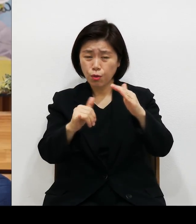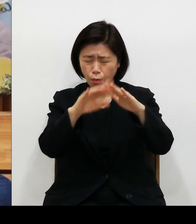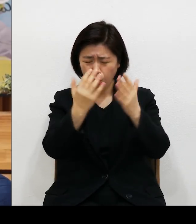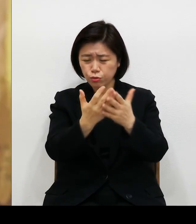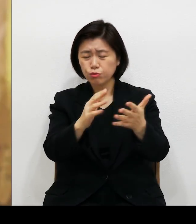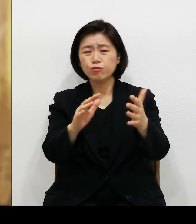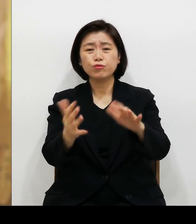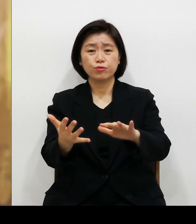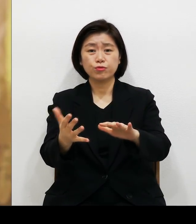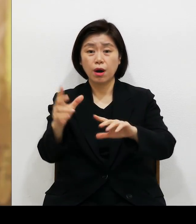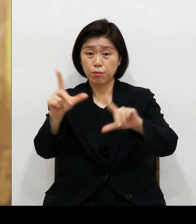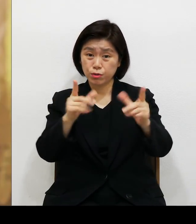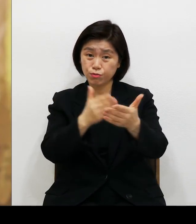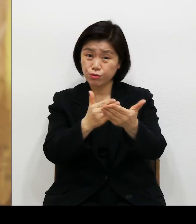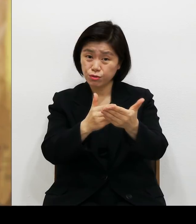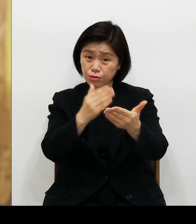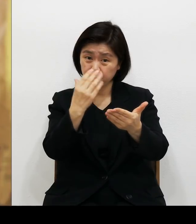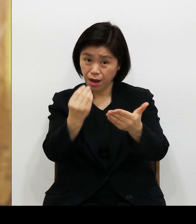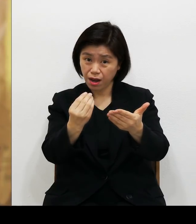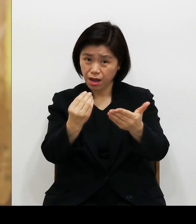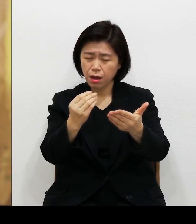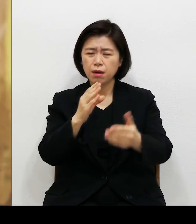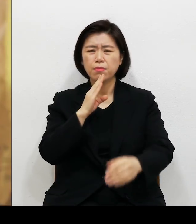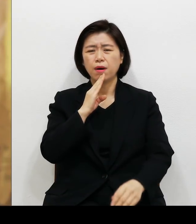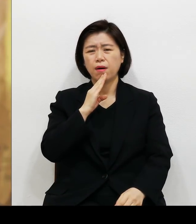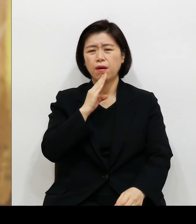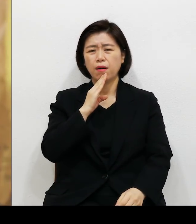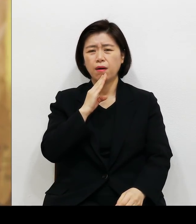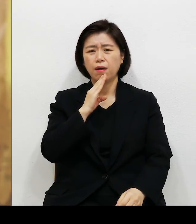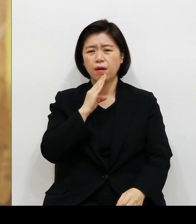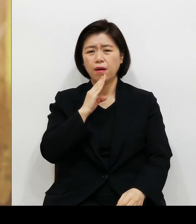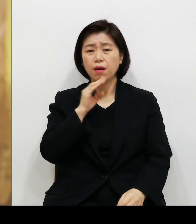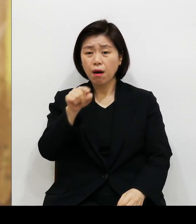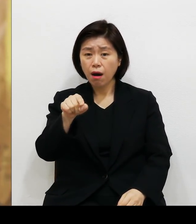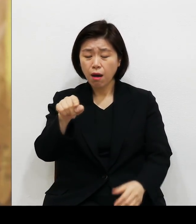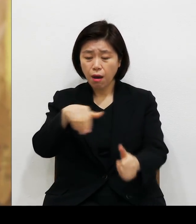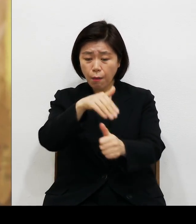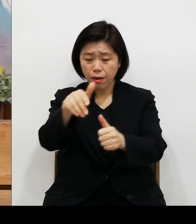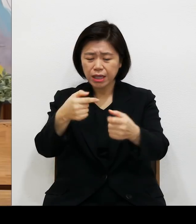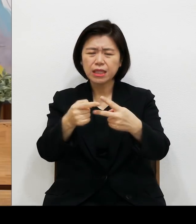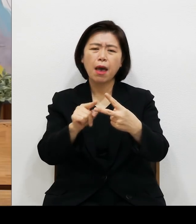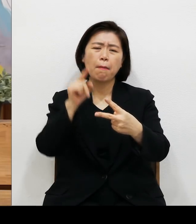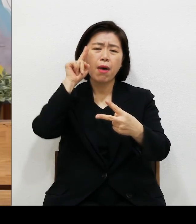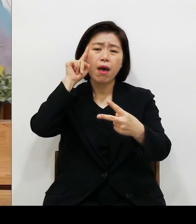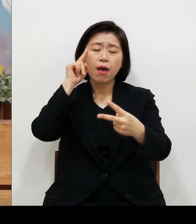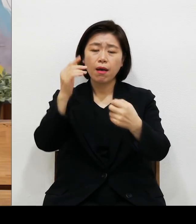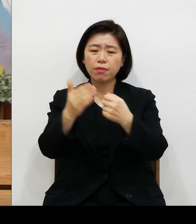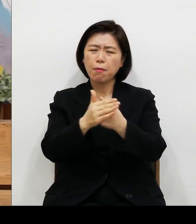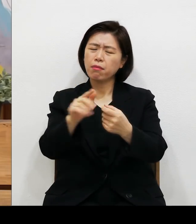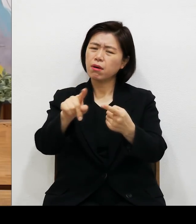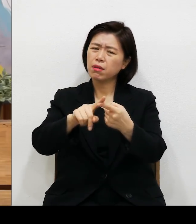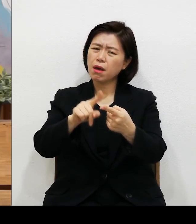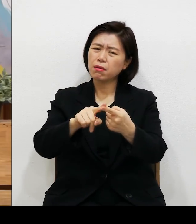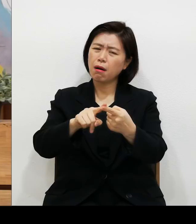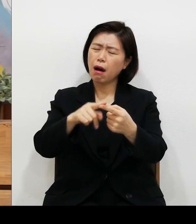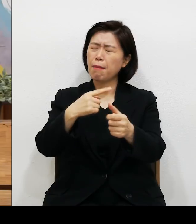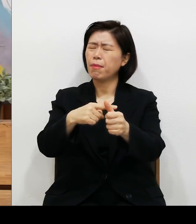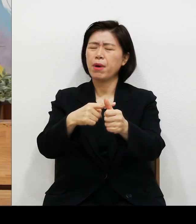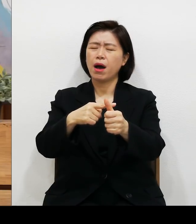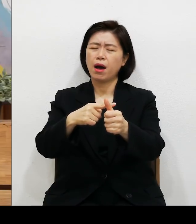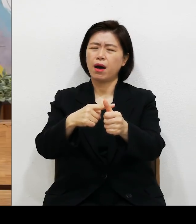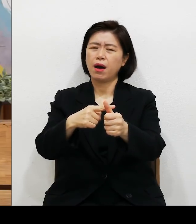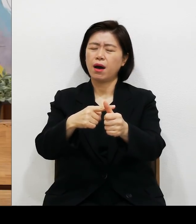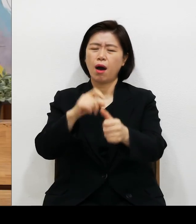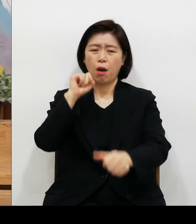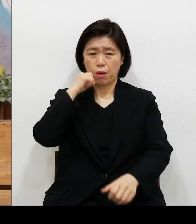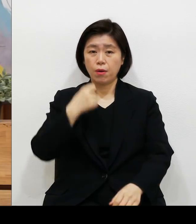마음이었겠네요, 그죠? 그래서 그분들을 비난을 안 해요. 아. 못 해겠어요, 그분들을. 그러니까 세상은 가려면 지 혼자